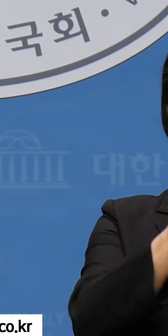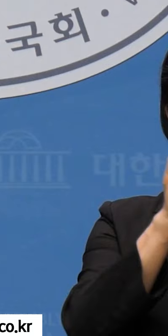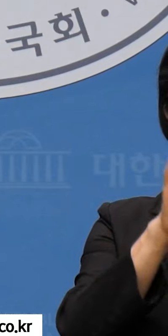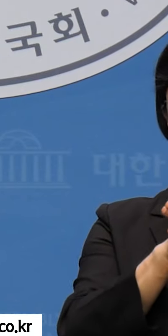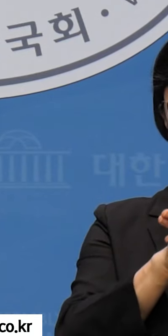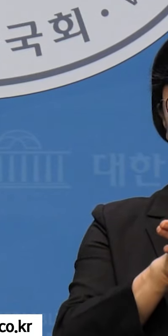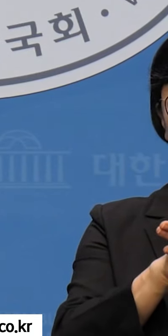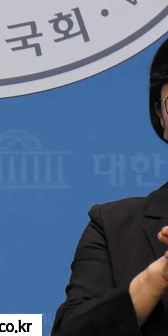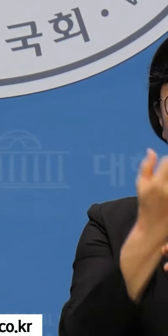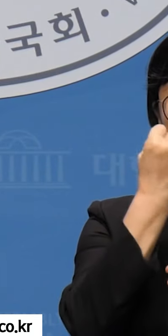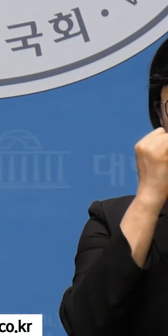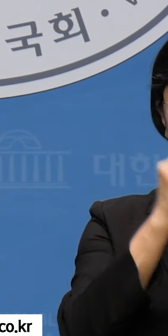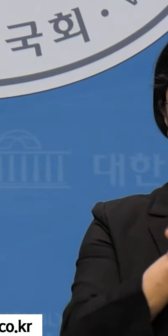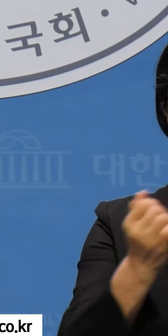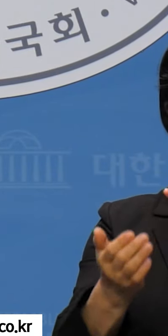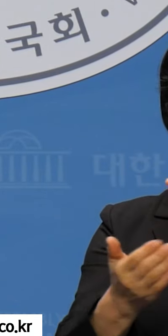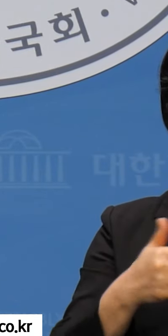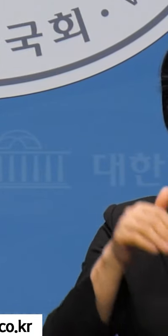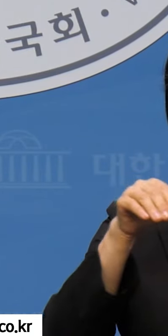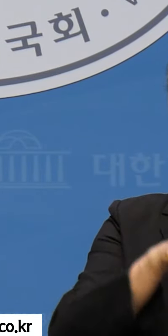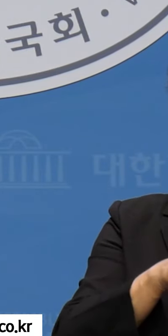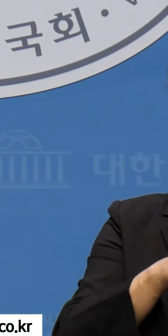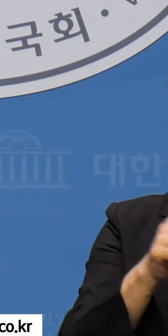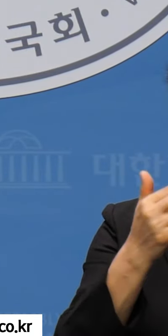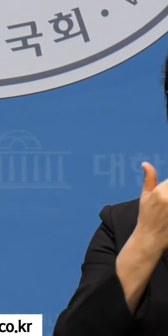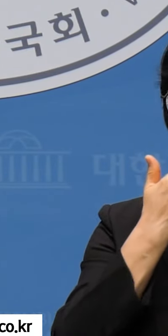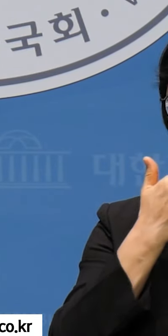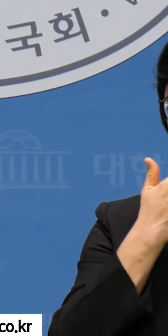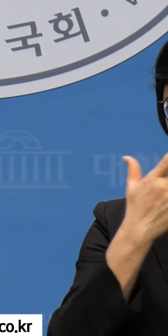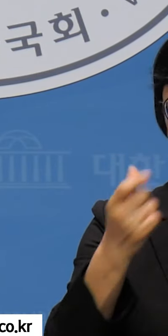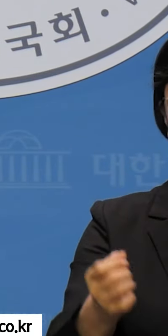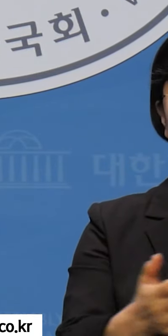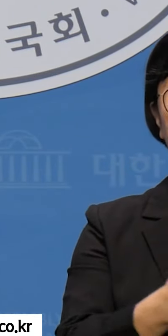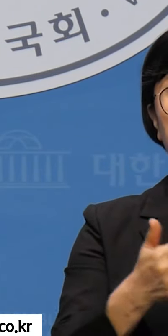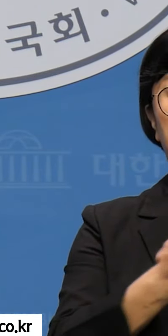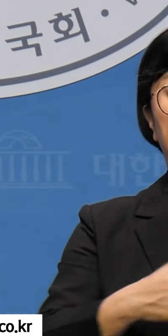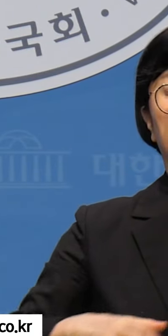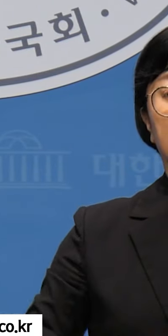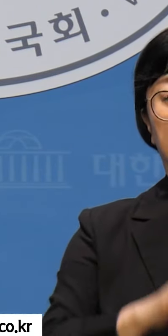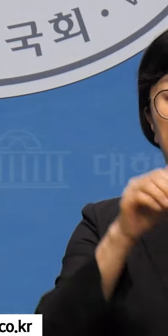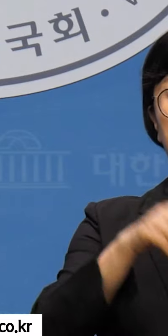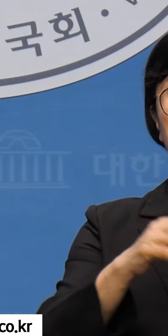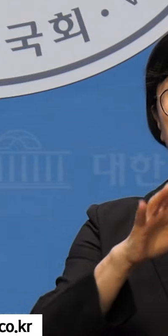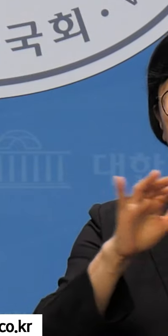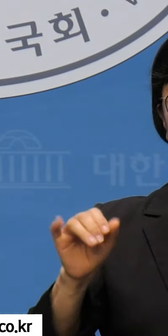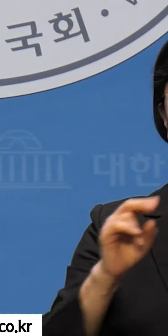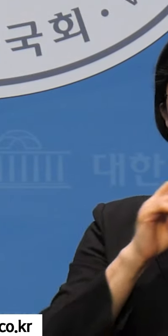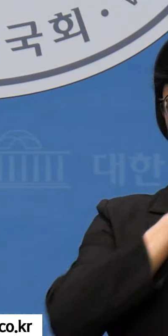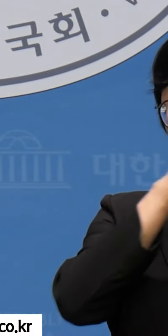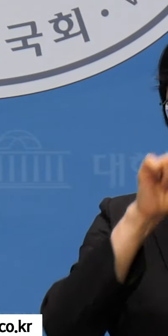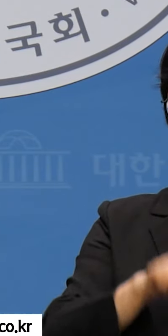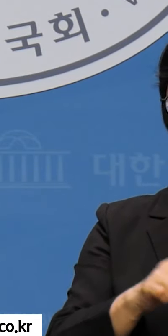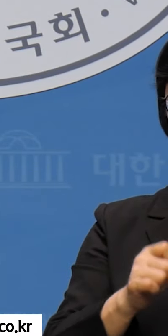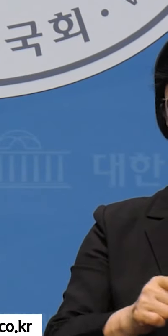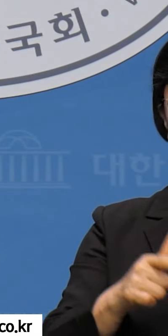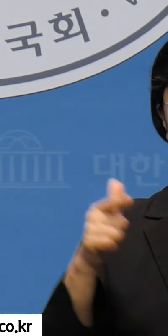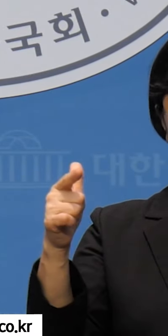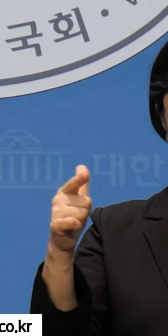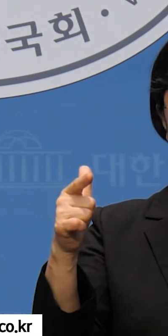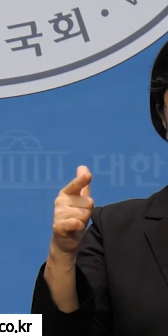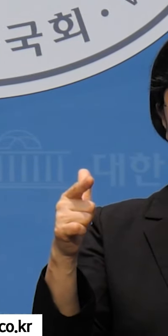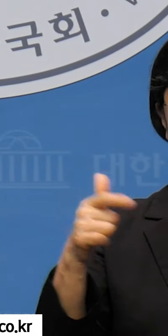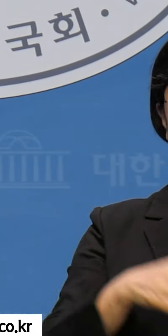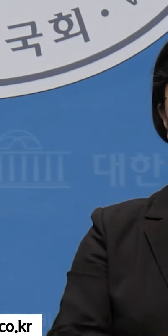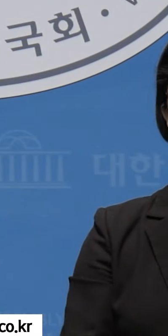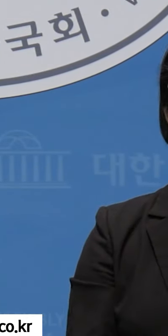직접 날인을 사전선거에서는 하지 않는 것은 부정선거에 대한 국민적 의혹만